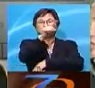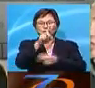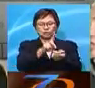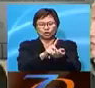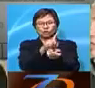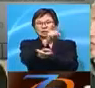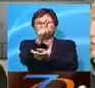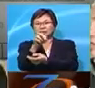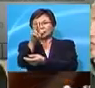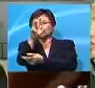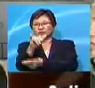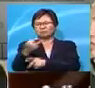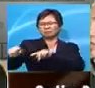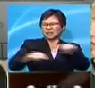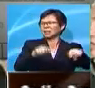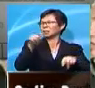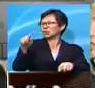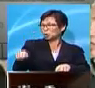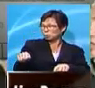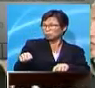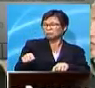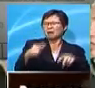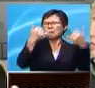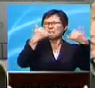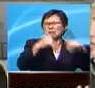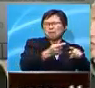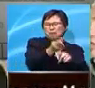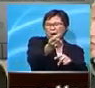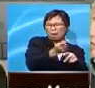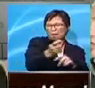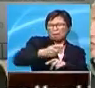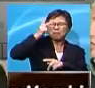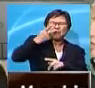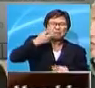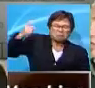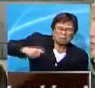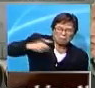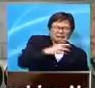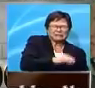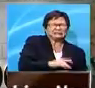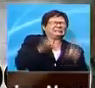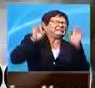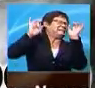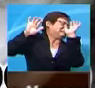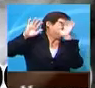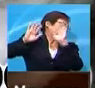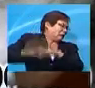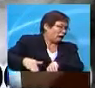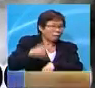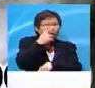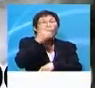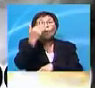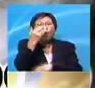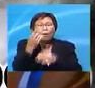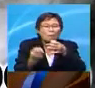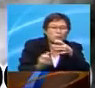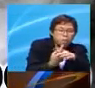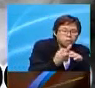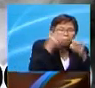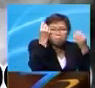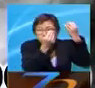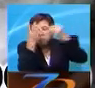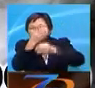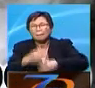Abdul Kadir menyifatkan tindakan itu sebagai permainan politik yang terdesak dan menjijikkan ia bertujuan menimbulkan kekeliruan